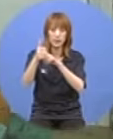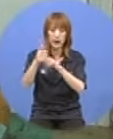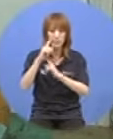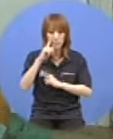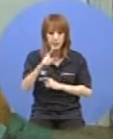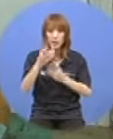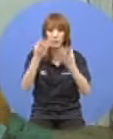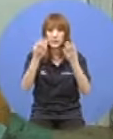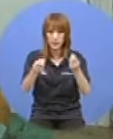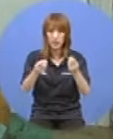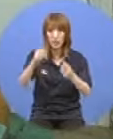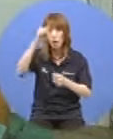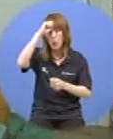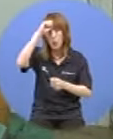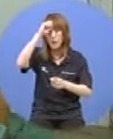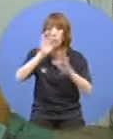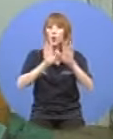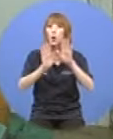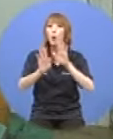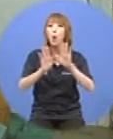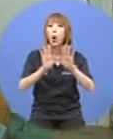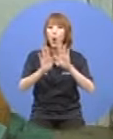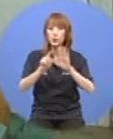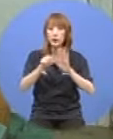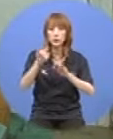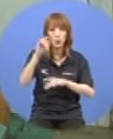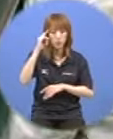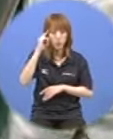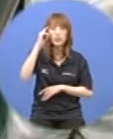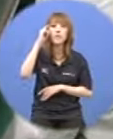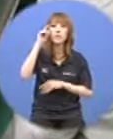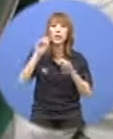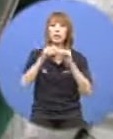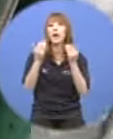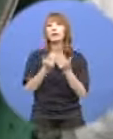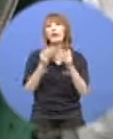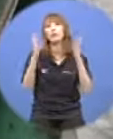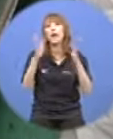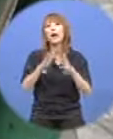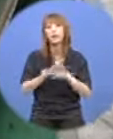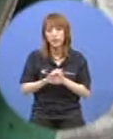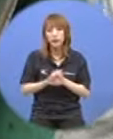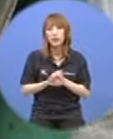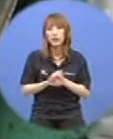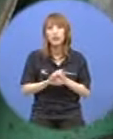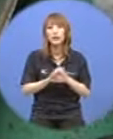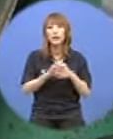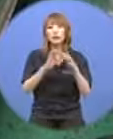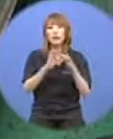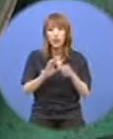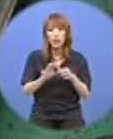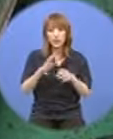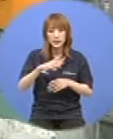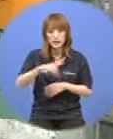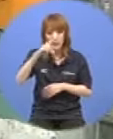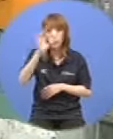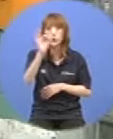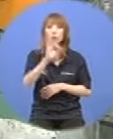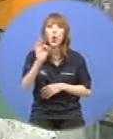ども、病気の予防とかそういう意識はその当時はもう全然なかったんですね、でだからどっちかというと最初の商品っていう